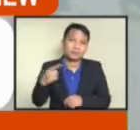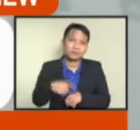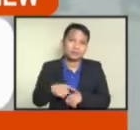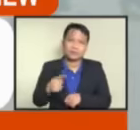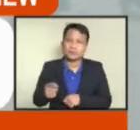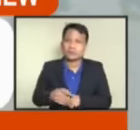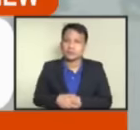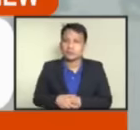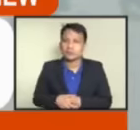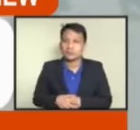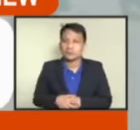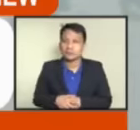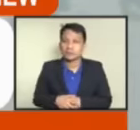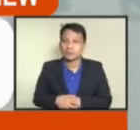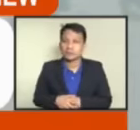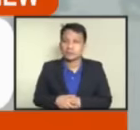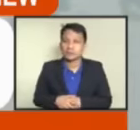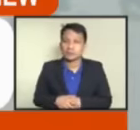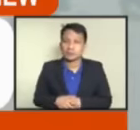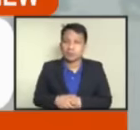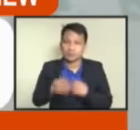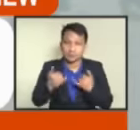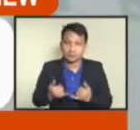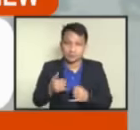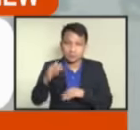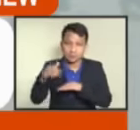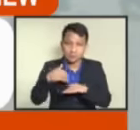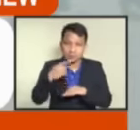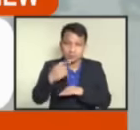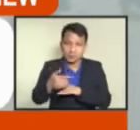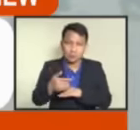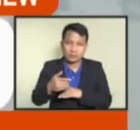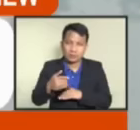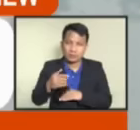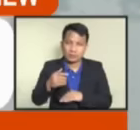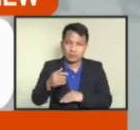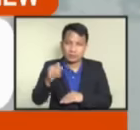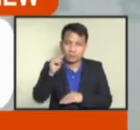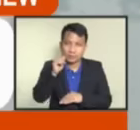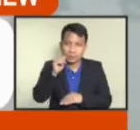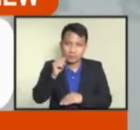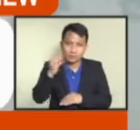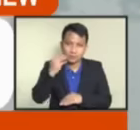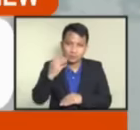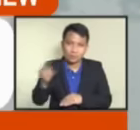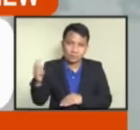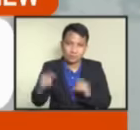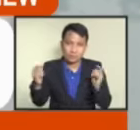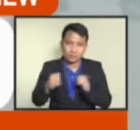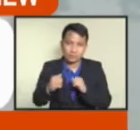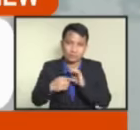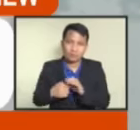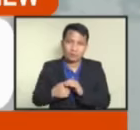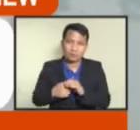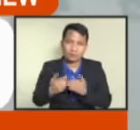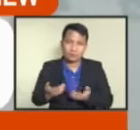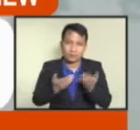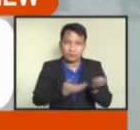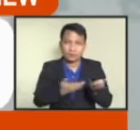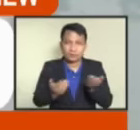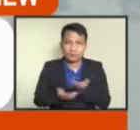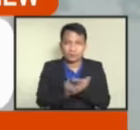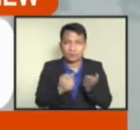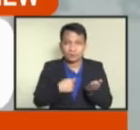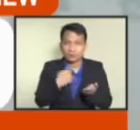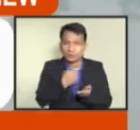yon. Okay, sige po, ganito pong gagawin namin. Mananawagan po kami kay Ma'am Amelia. Tingnan natin kung mapag-ayos natin sila. Kung hindi, sasampan po ng kaso